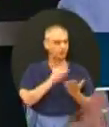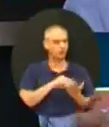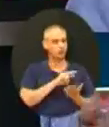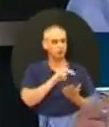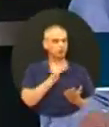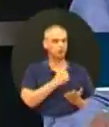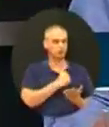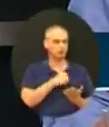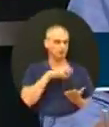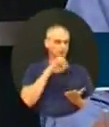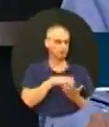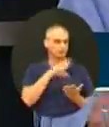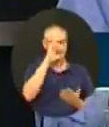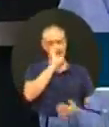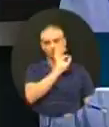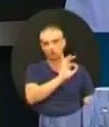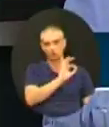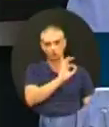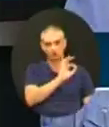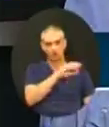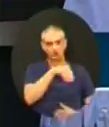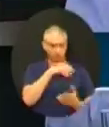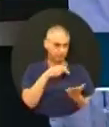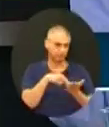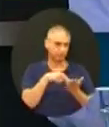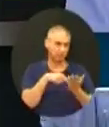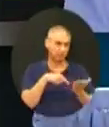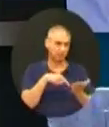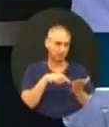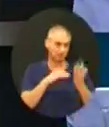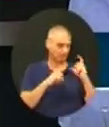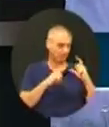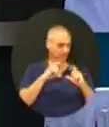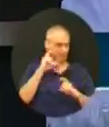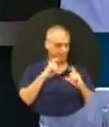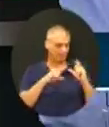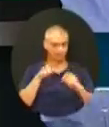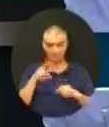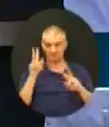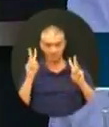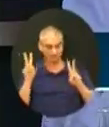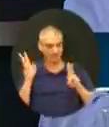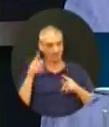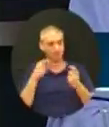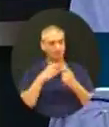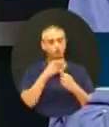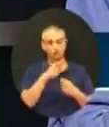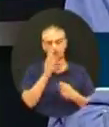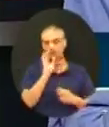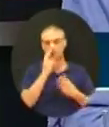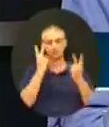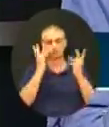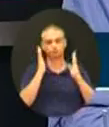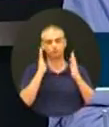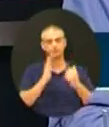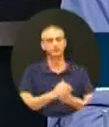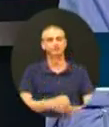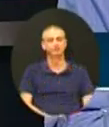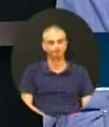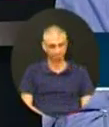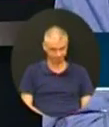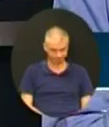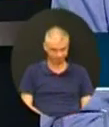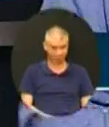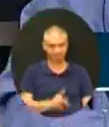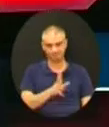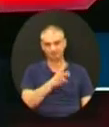הדתי במרכז האג'נדה. מתוך שכך, הפערים בינה לבין הפתח, גם בהקשר הזה, הם עדיין משמעותיים. כן, טוב, אם